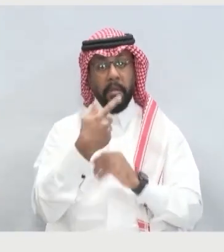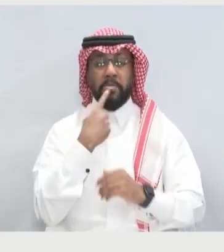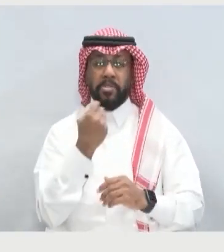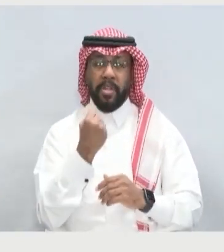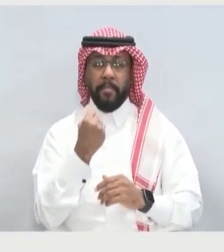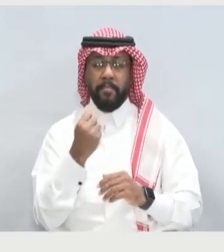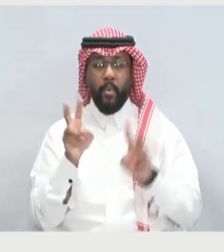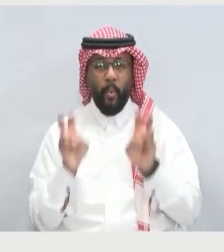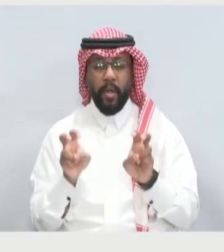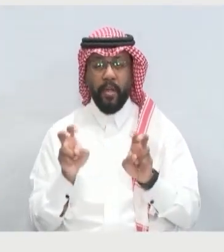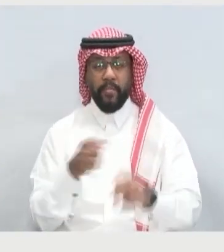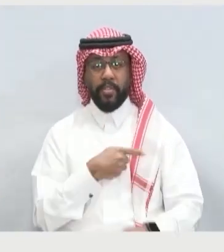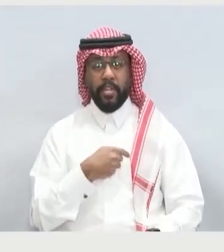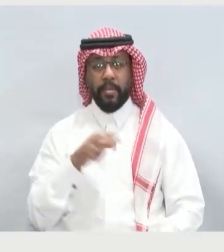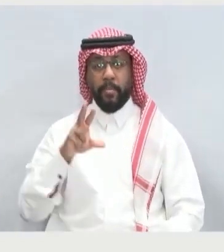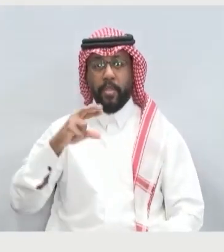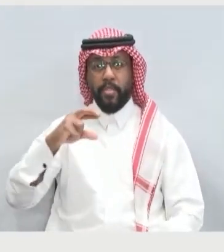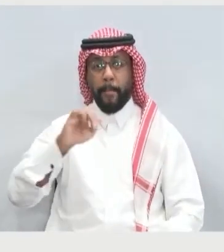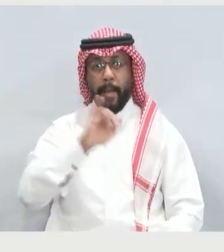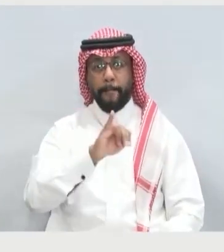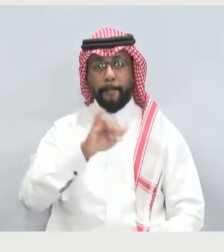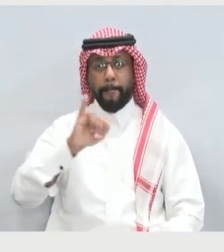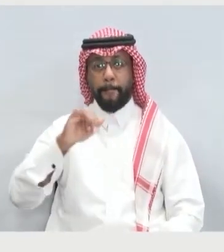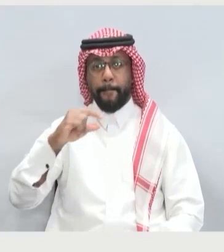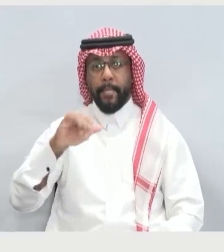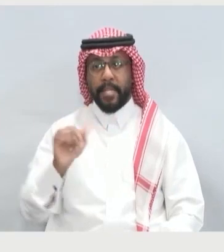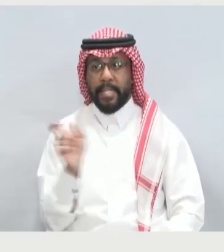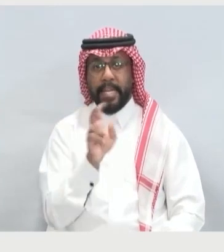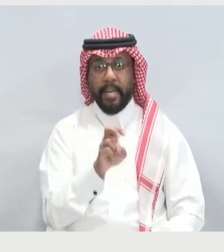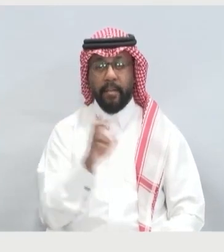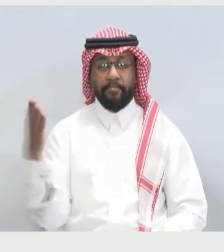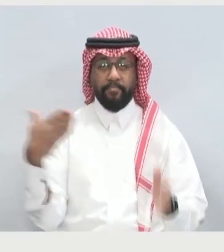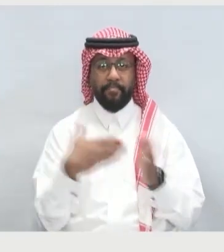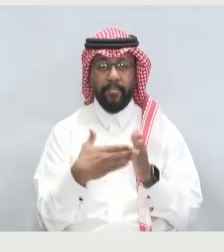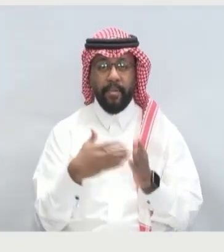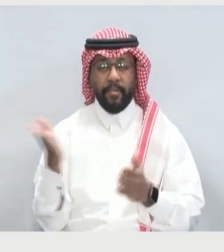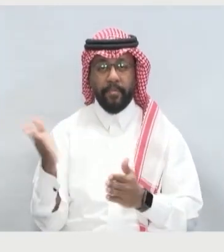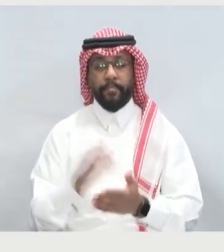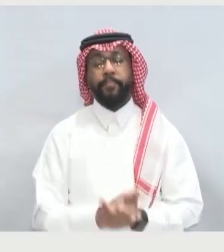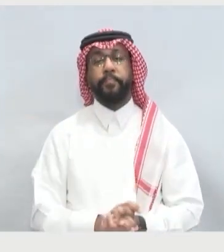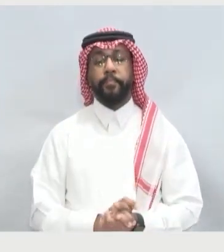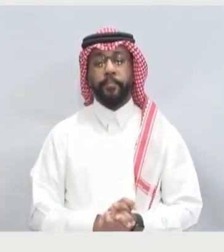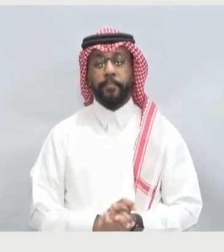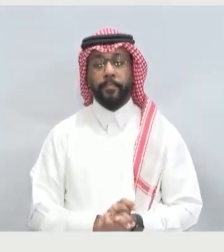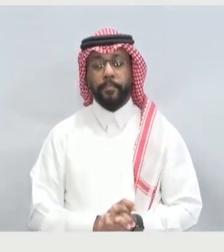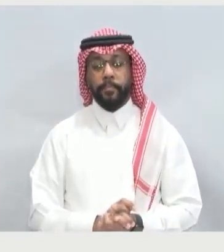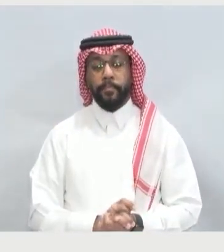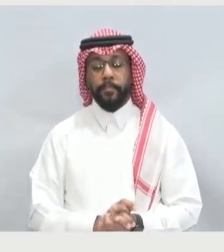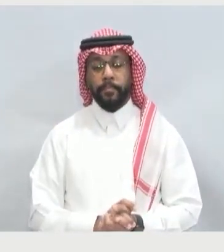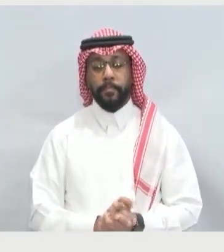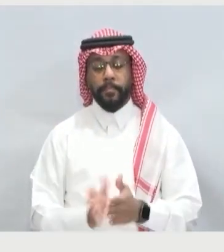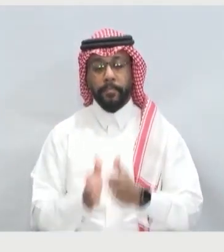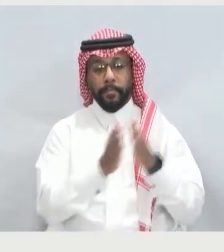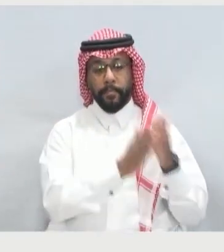اذا هي ذمم مدينه وذا اشرنا الى نقطه قد يكون هنالك ذمم مدينه مشكوك فيها تطرح من الذمم المدينه قبل